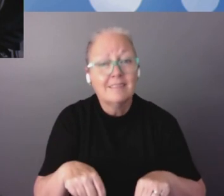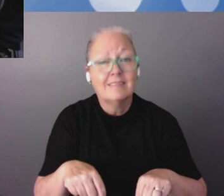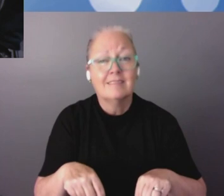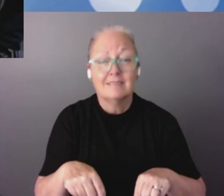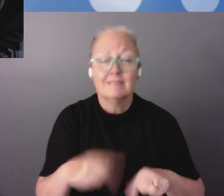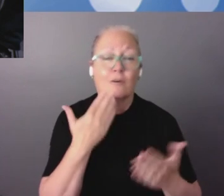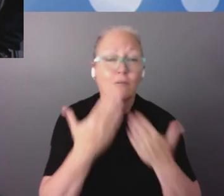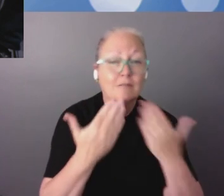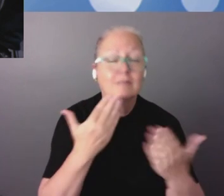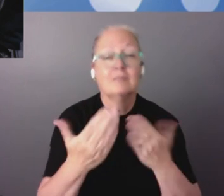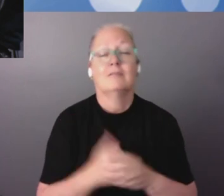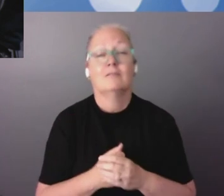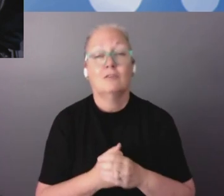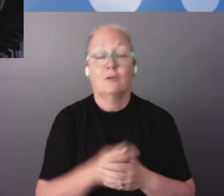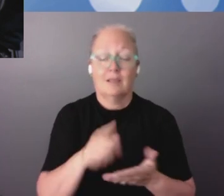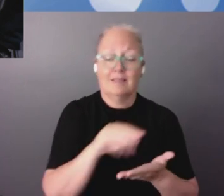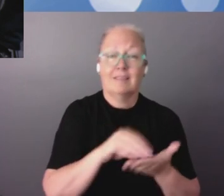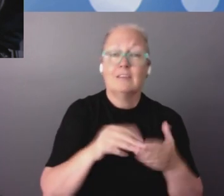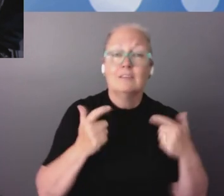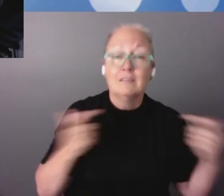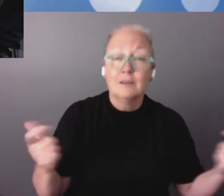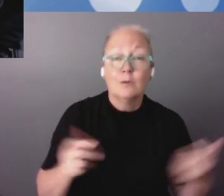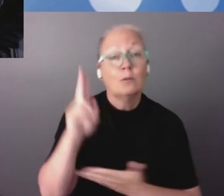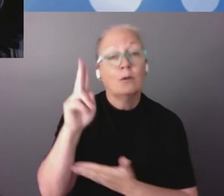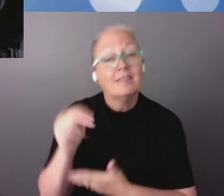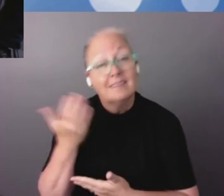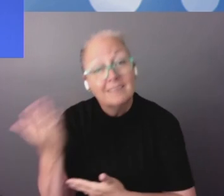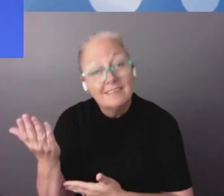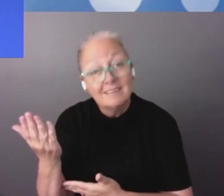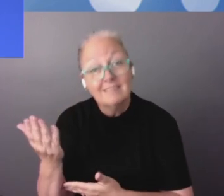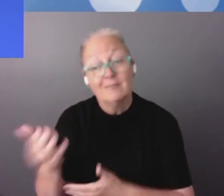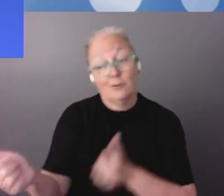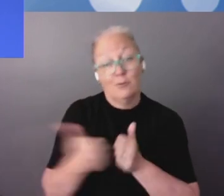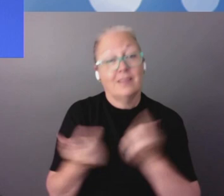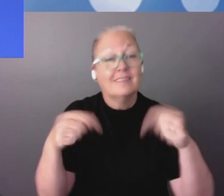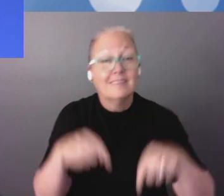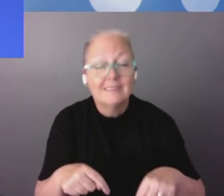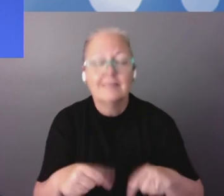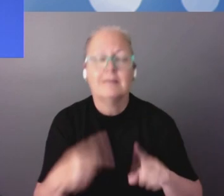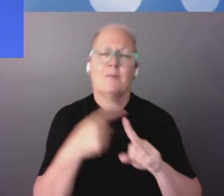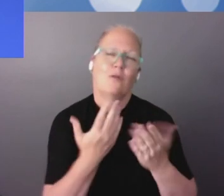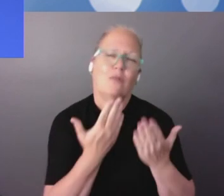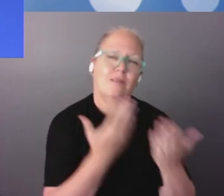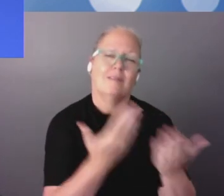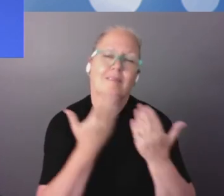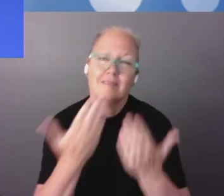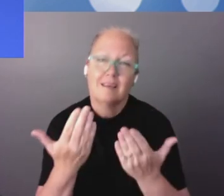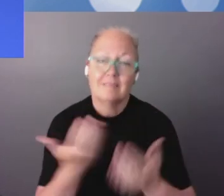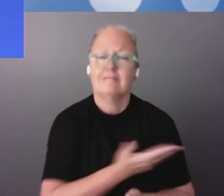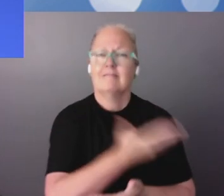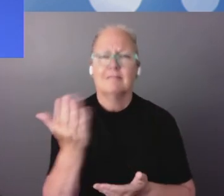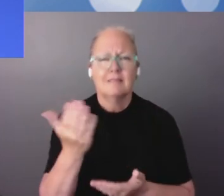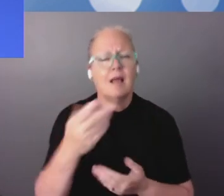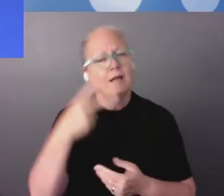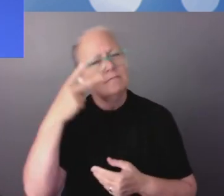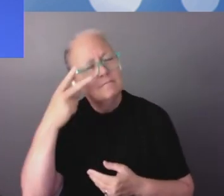长今天和我们在一起参加这次论坛，和所有这次论坛的各位嘉